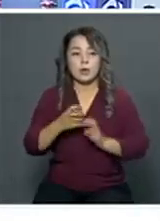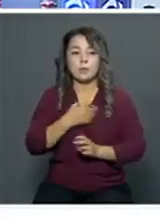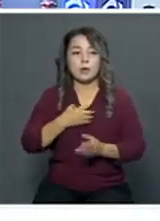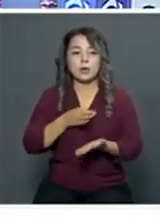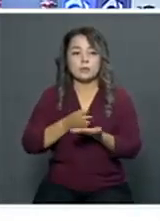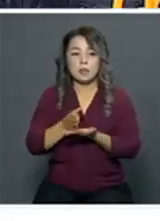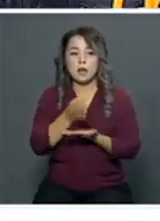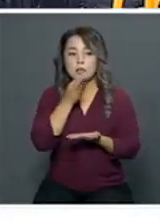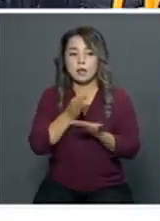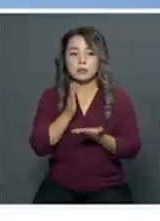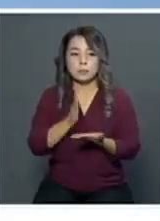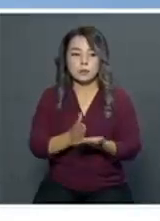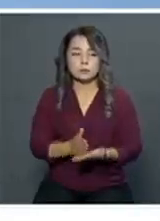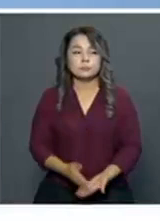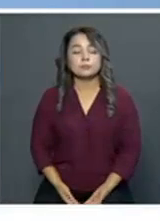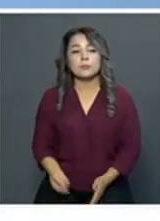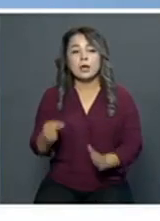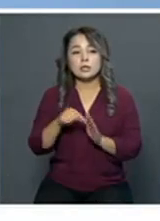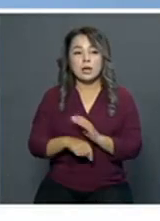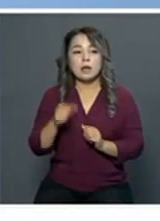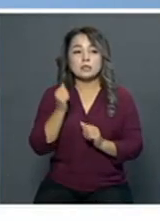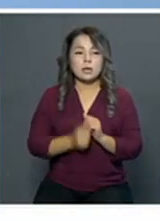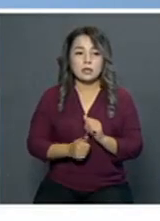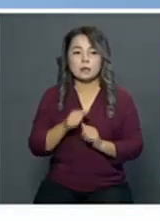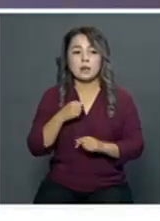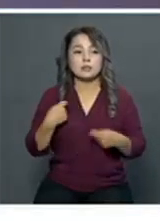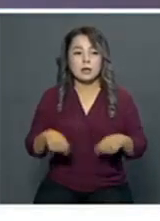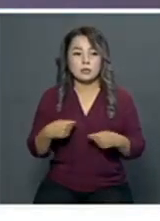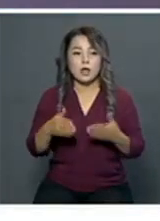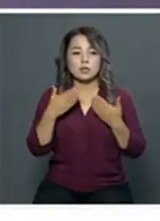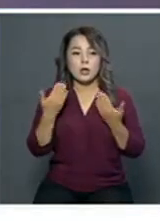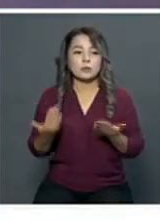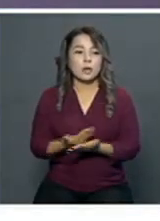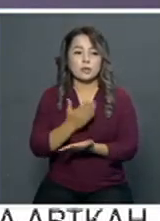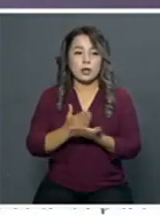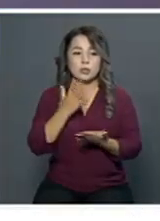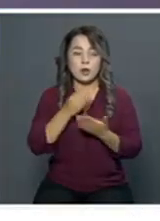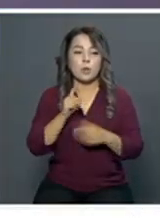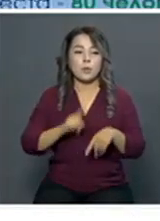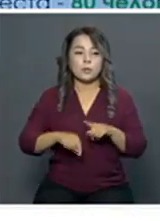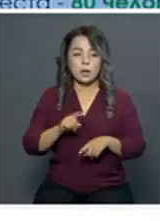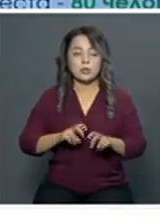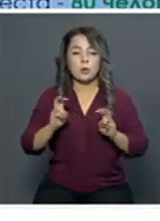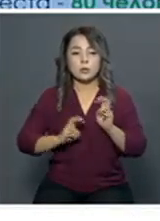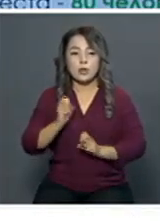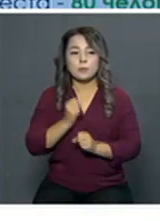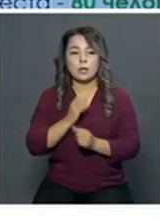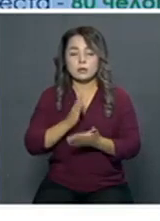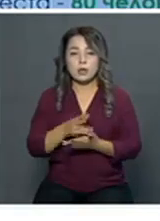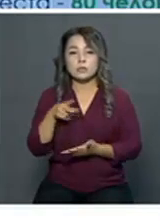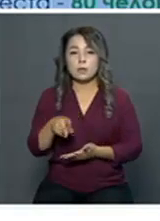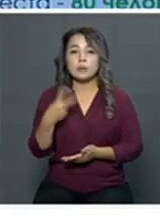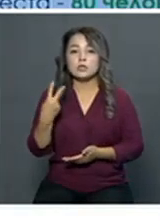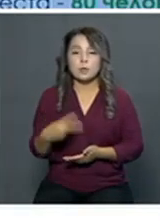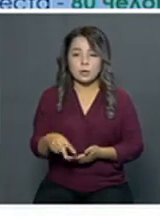драйвері. Ішінде сатылған әрбір екінші жаңа жеңіл көлік отандық өнім болып табылады.